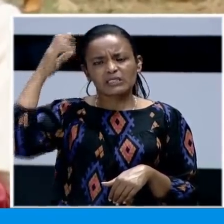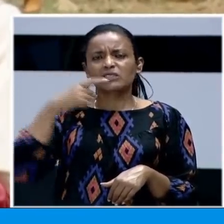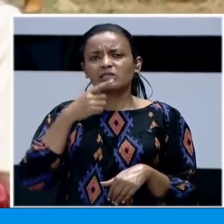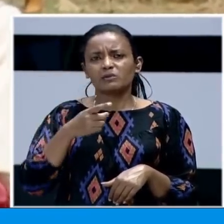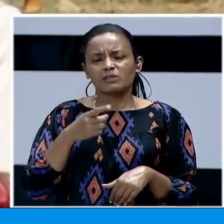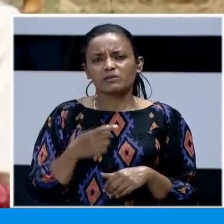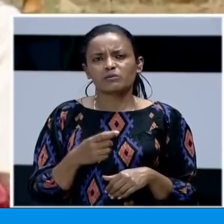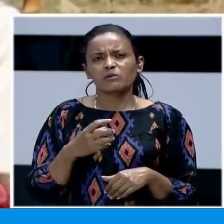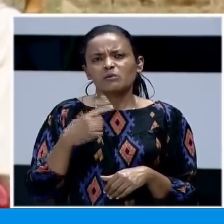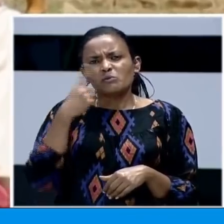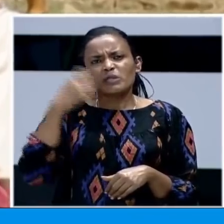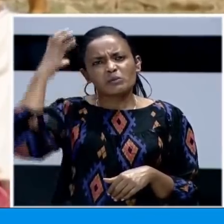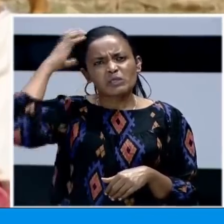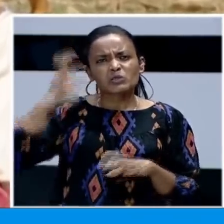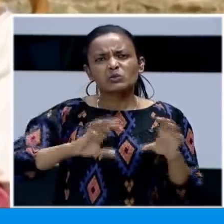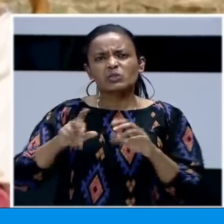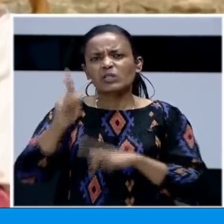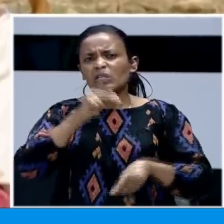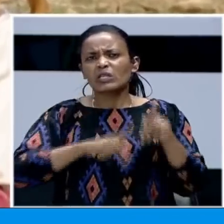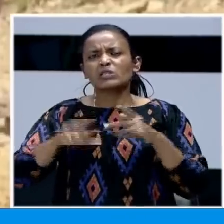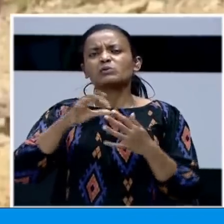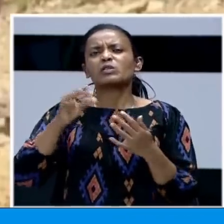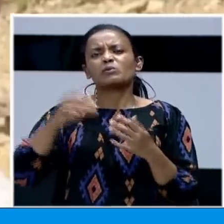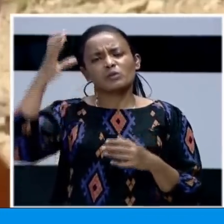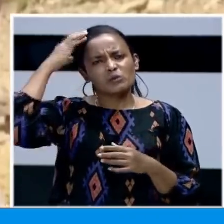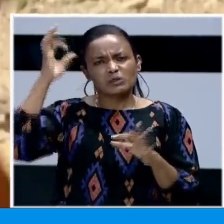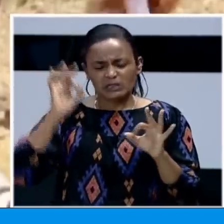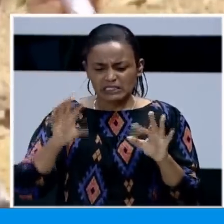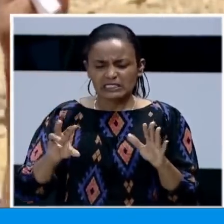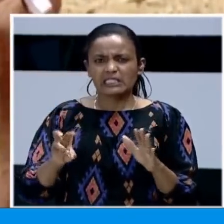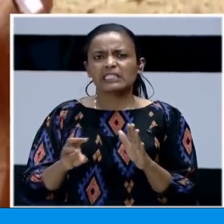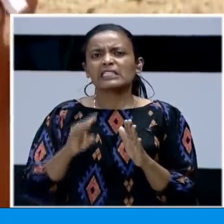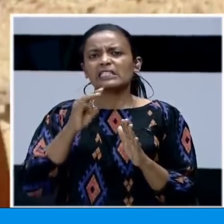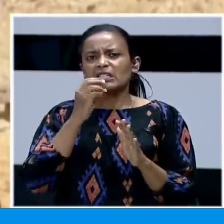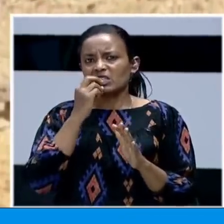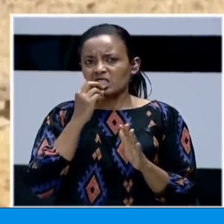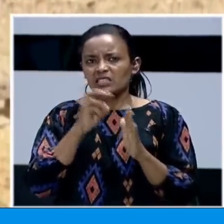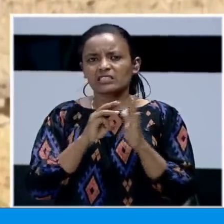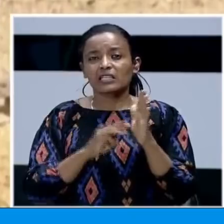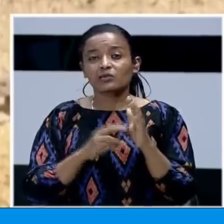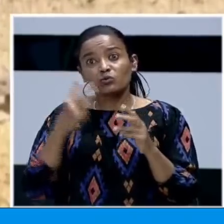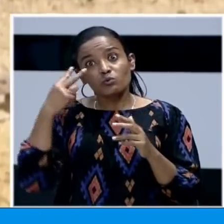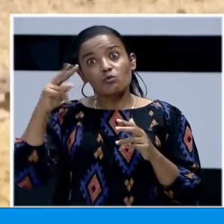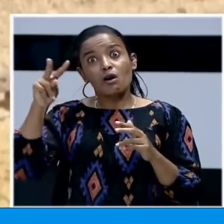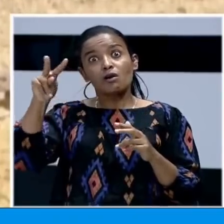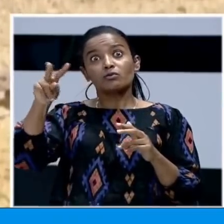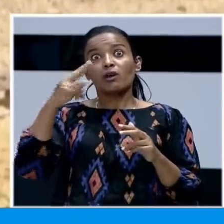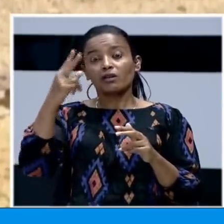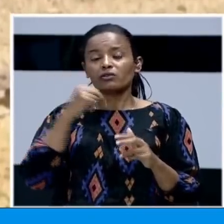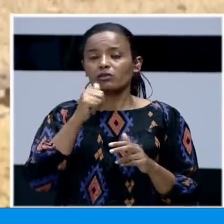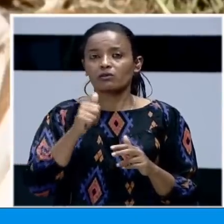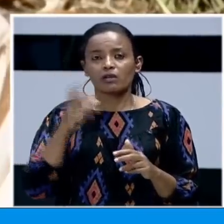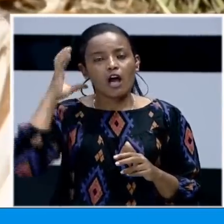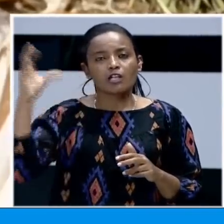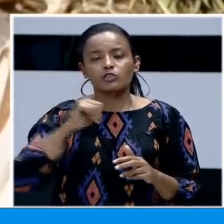መንግስቲ ገርዎ ኸ ህዝቢ ዘይመረፀረ መንግስቲ ኮን እዩ ናይ ደርጊ ስርዓትስ ኣብ ማዕዲና እውን ኣይንሪኦ ብና እውን